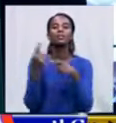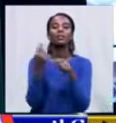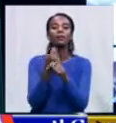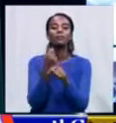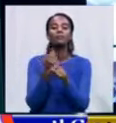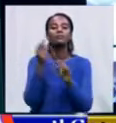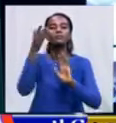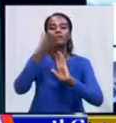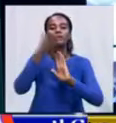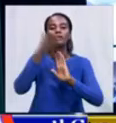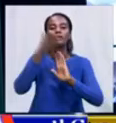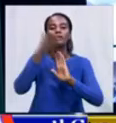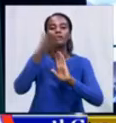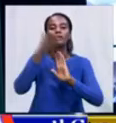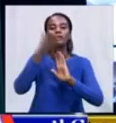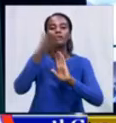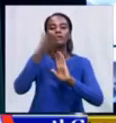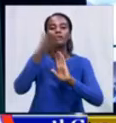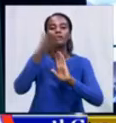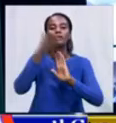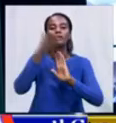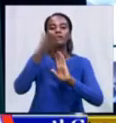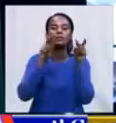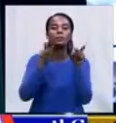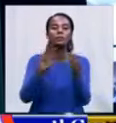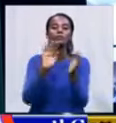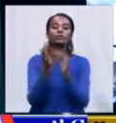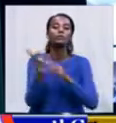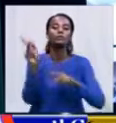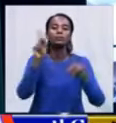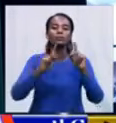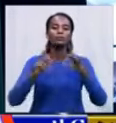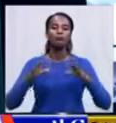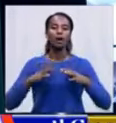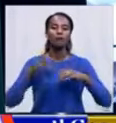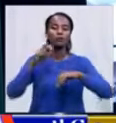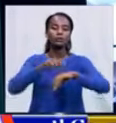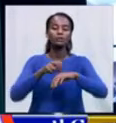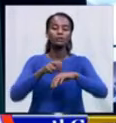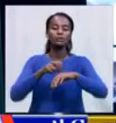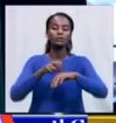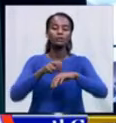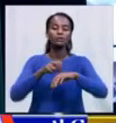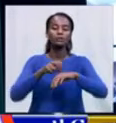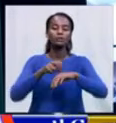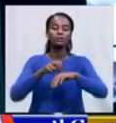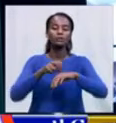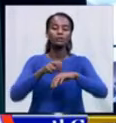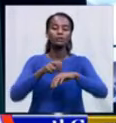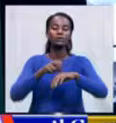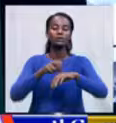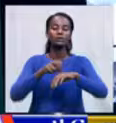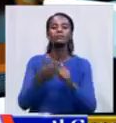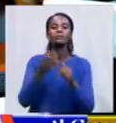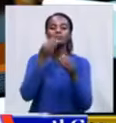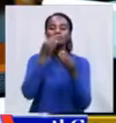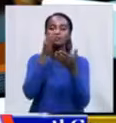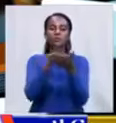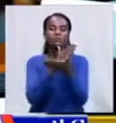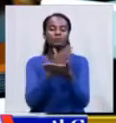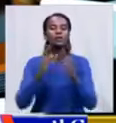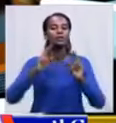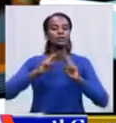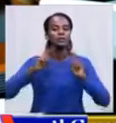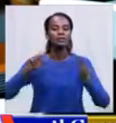ማከናወን መቻላቸውን ግብረ ኃይሉ በዝርዝር የተመለከተው ሲሆን ህብረተሰቡ በበዓል ወቅት ስላሳየው የርስ በርስ መደጋገፍና ማዕድ ማጋራት